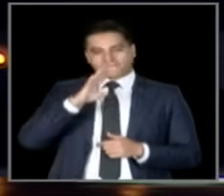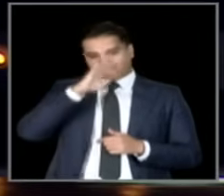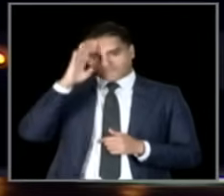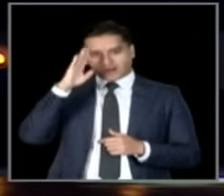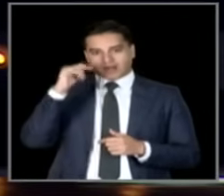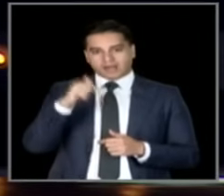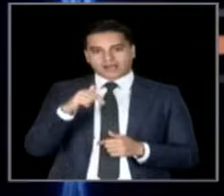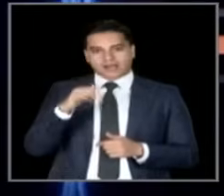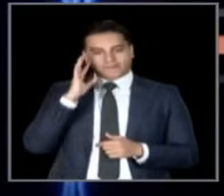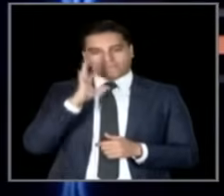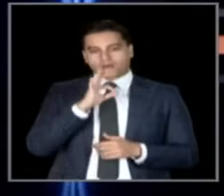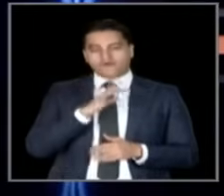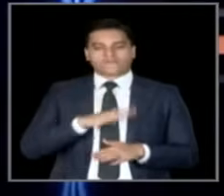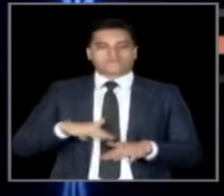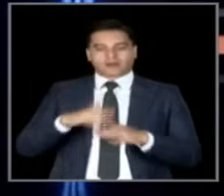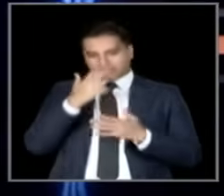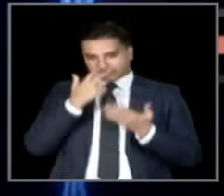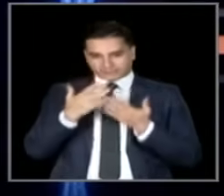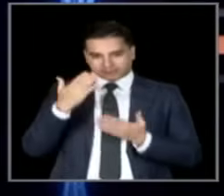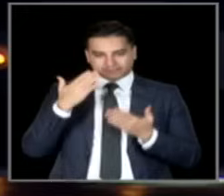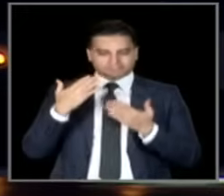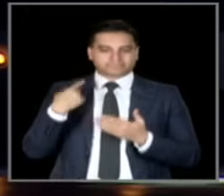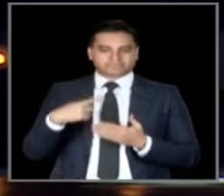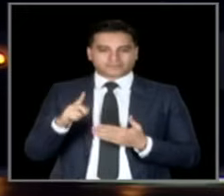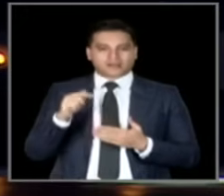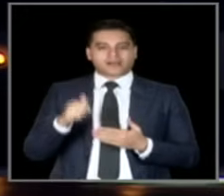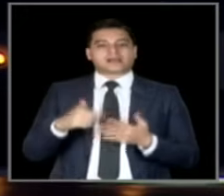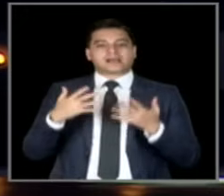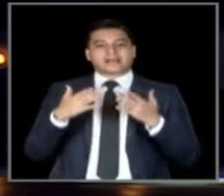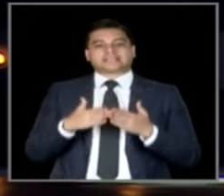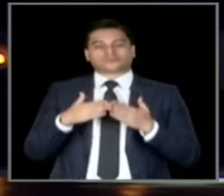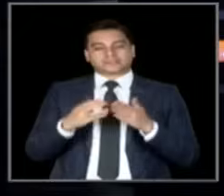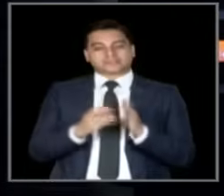بفرعون التوحيد. أمنحتب الرابع. جامعة